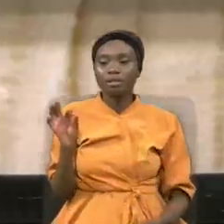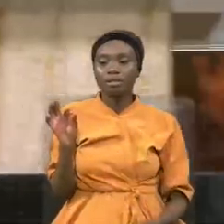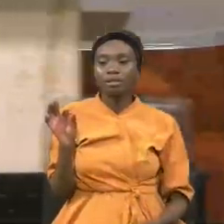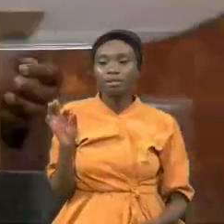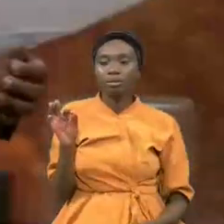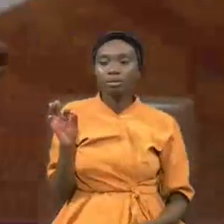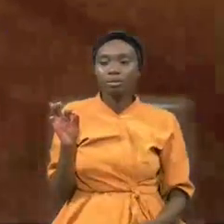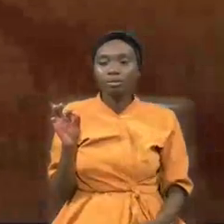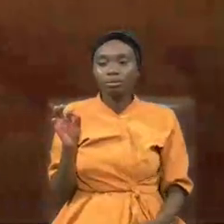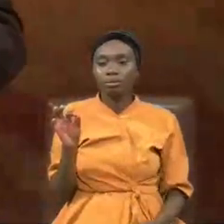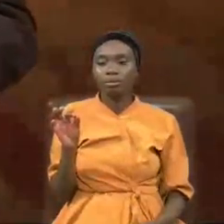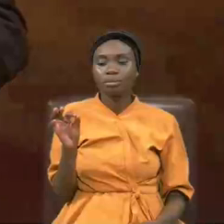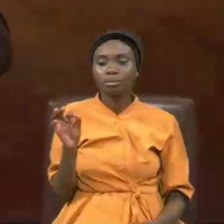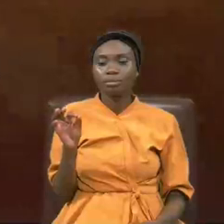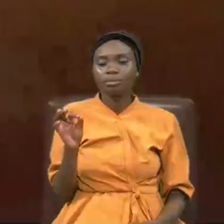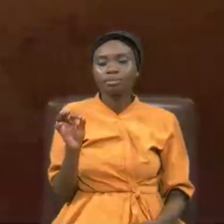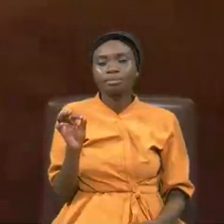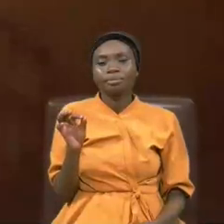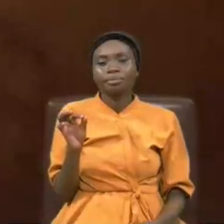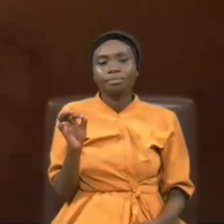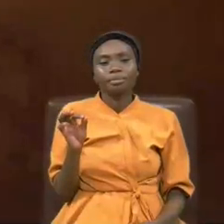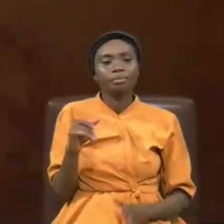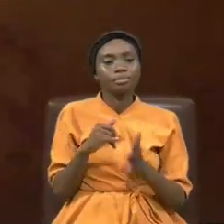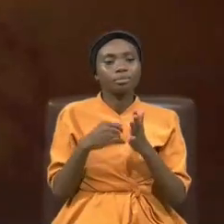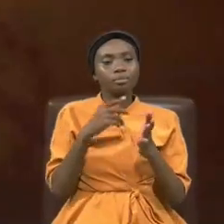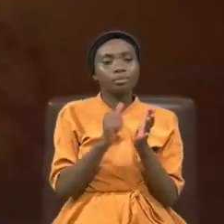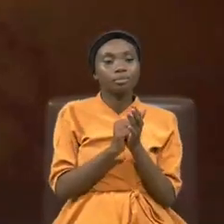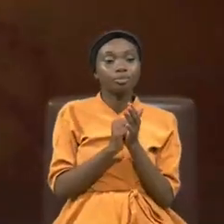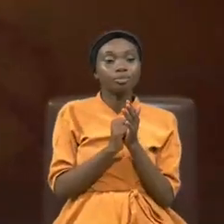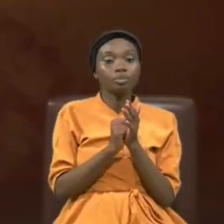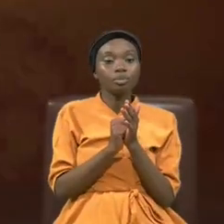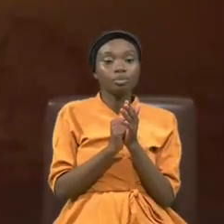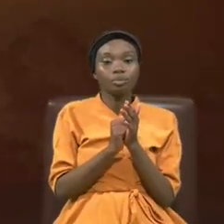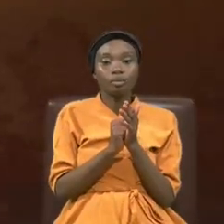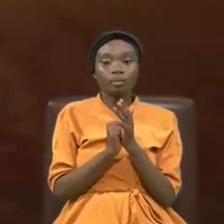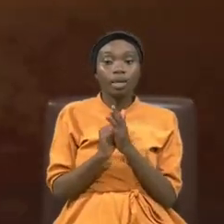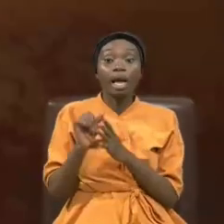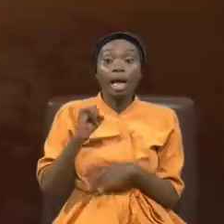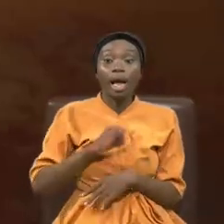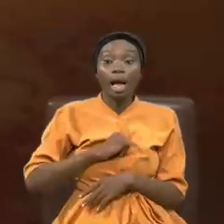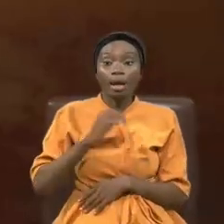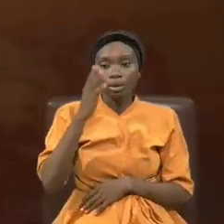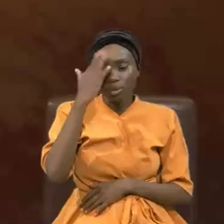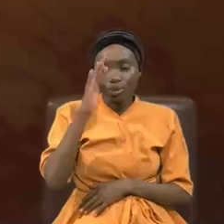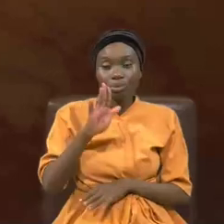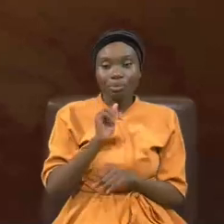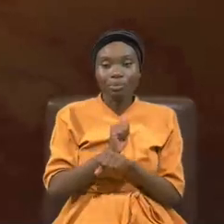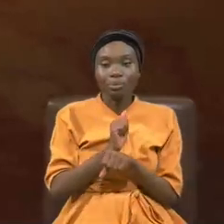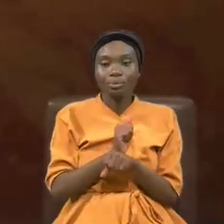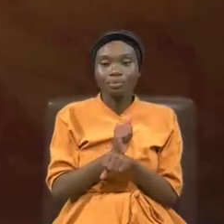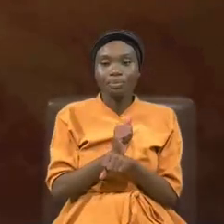Apocalypse 2, verset 9, qui dit, « Je connais ta